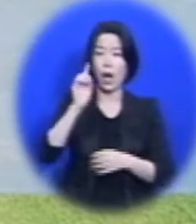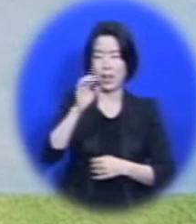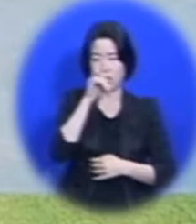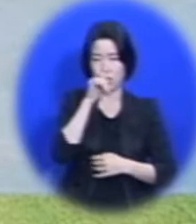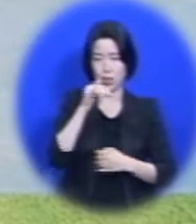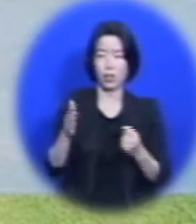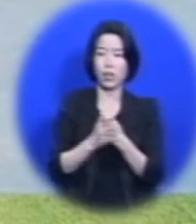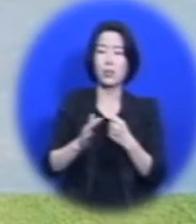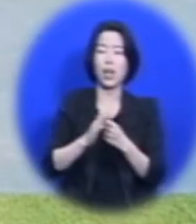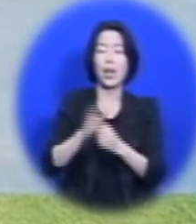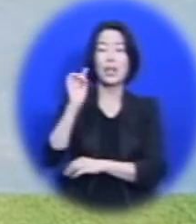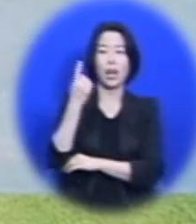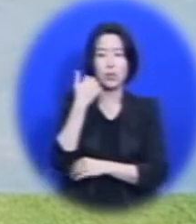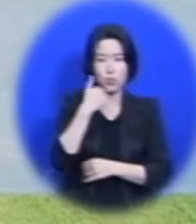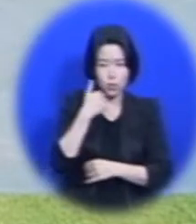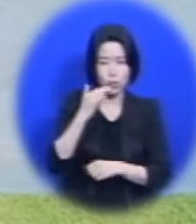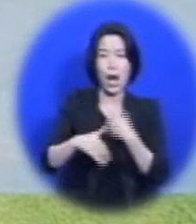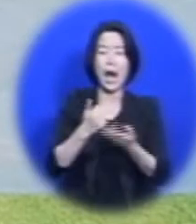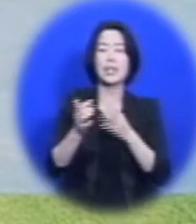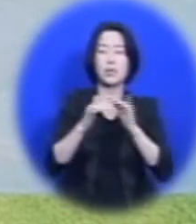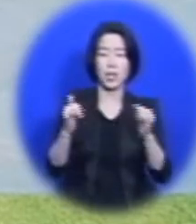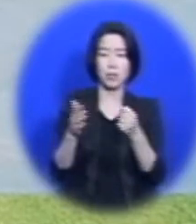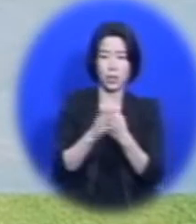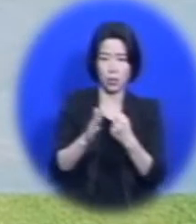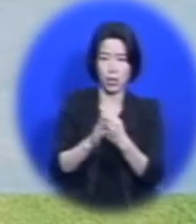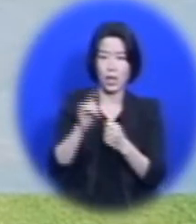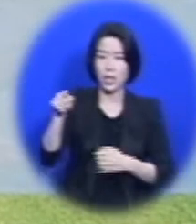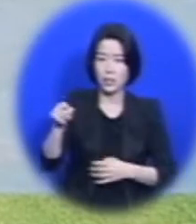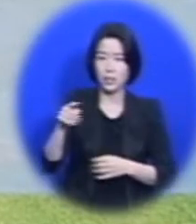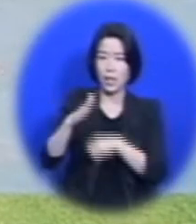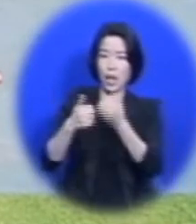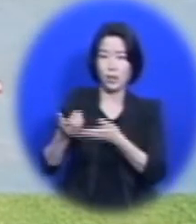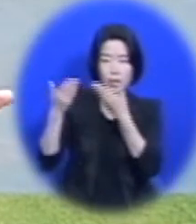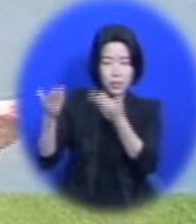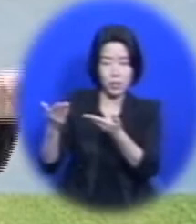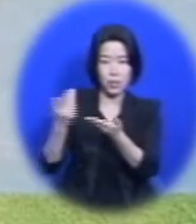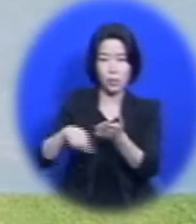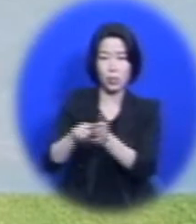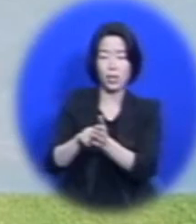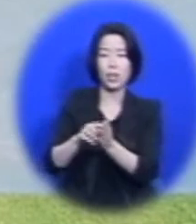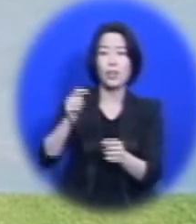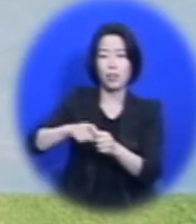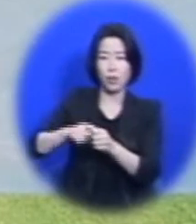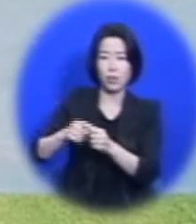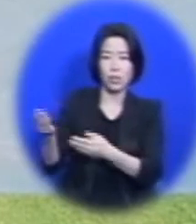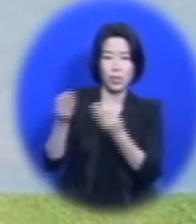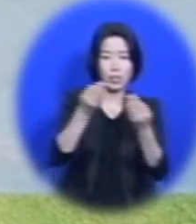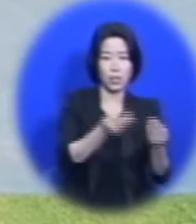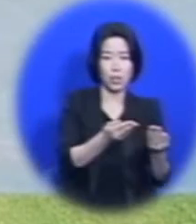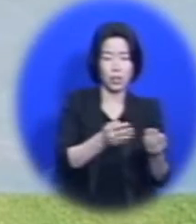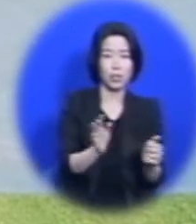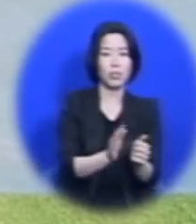사람이잖아요. 그래서 이 아이멜렉 제사장이 그 진설병 떡을 다윗과 그 일행에게